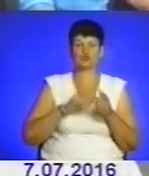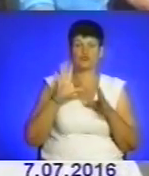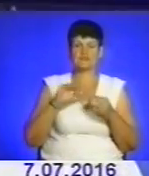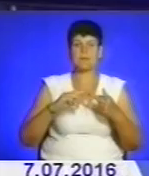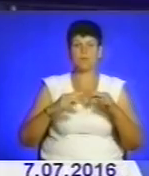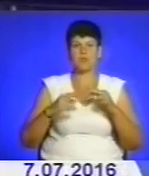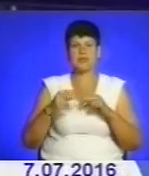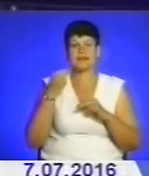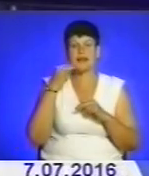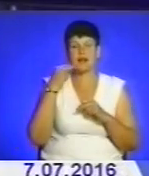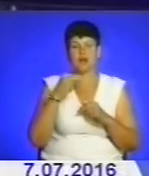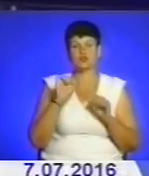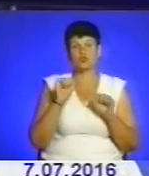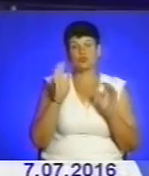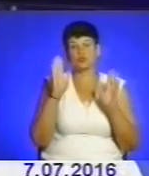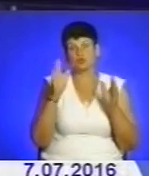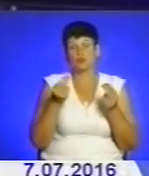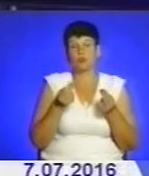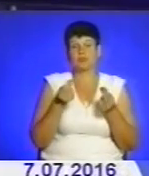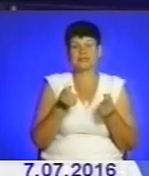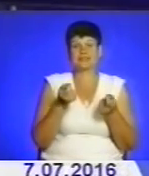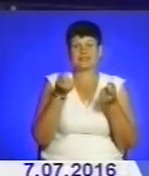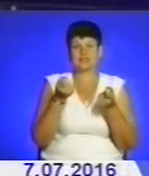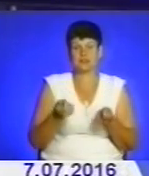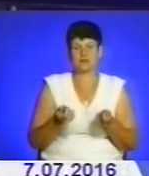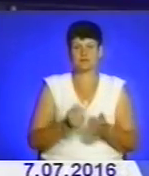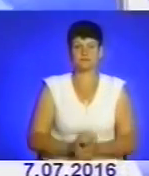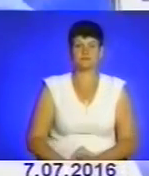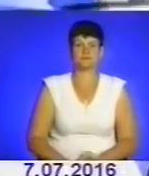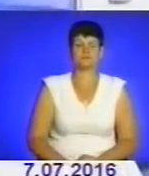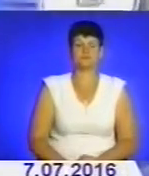на краще. І будемо платити дешево за комунальні. Ну а наш ефір продовжується.